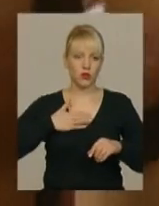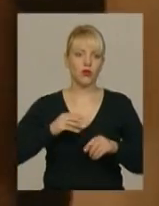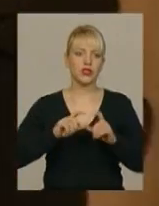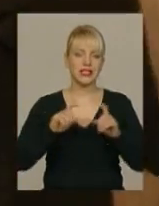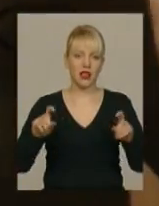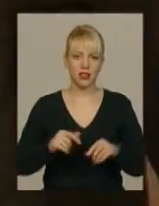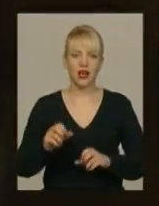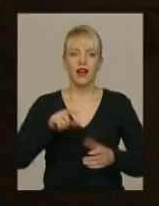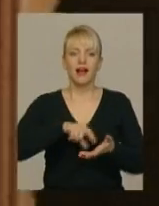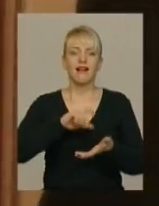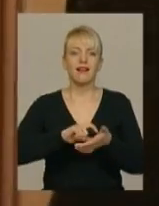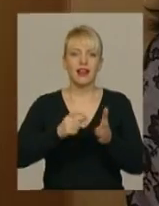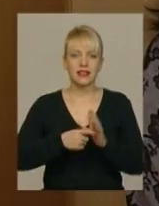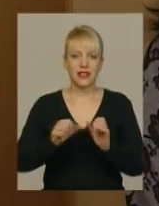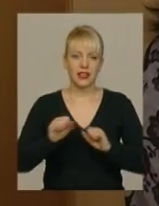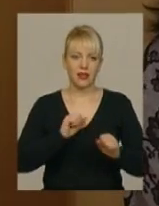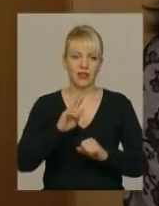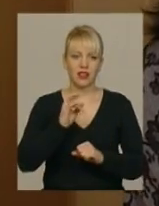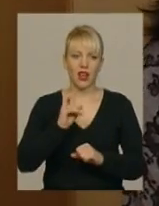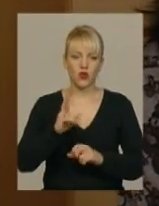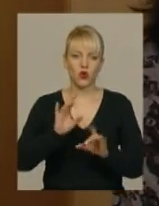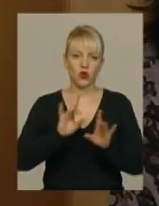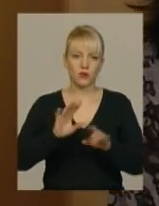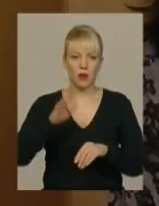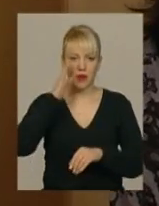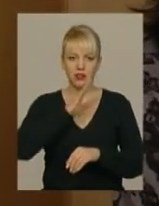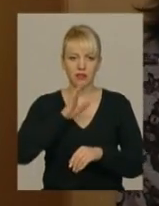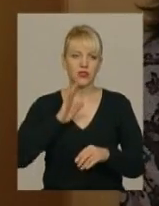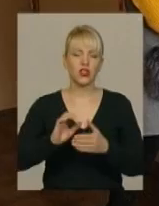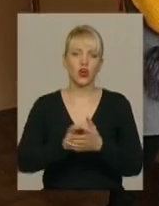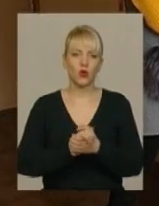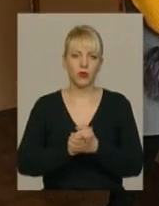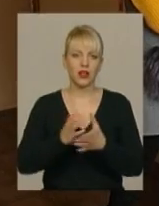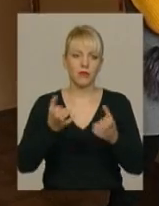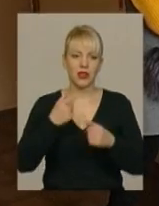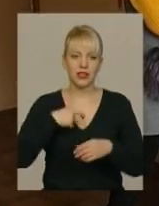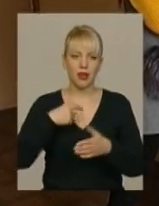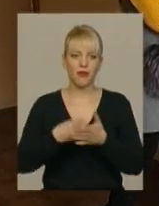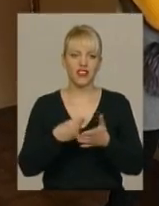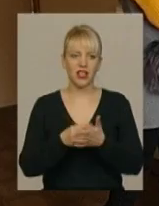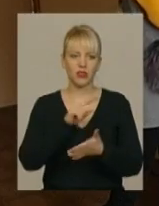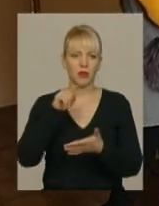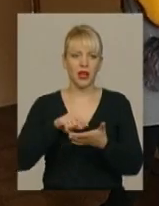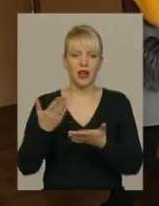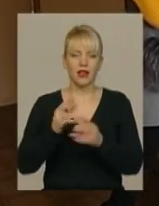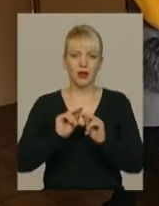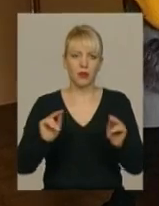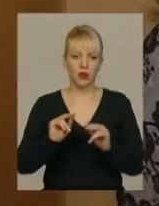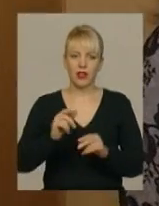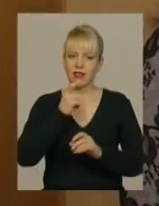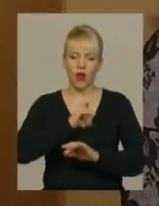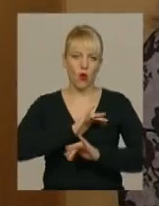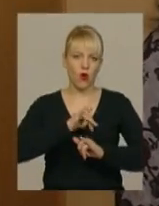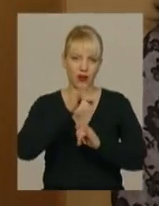Класний керівник Світлана Янюк розповіла, саме батьківський комітет бере на себе фінансові питання, котрі педагогові вирішувати некоректно.